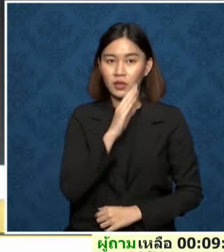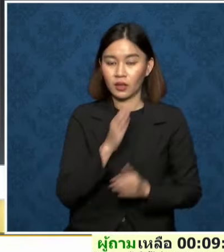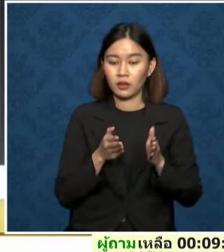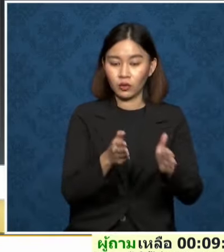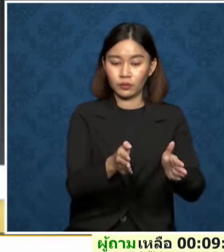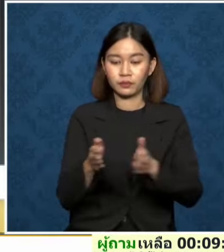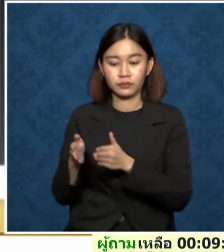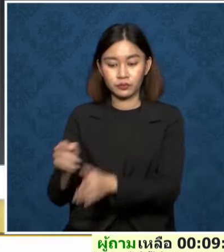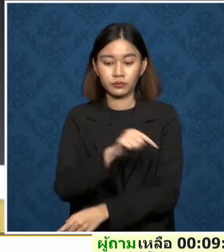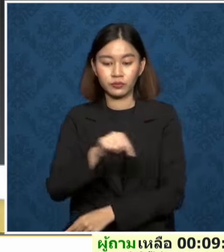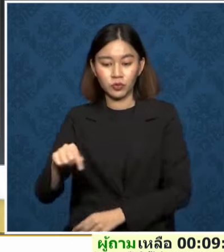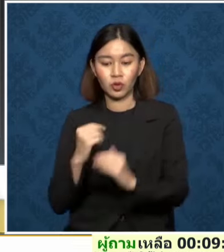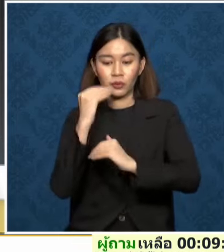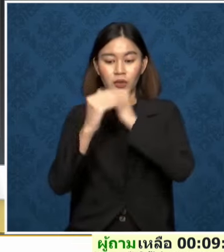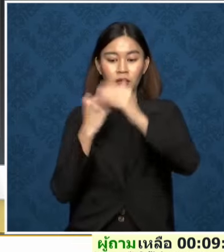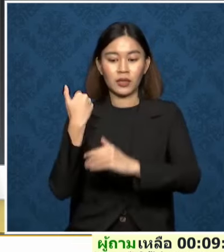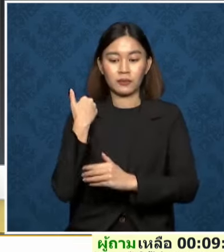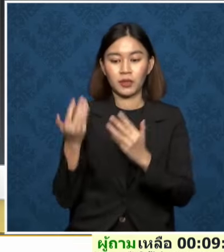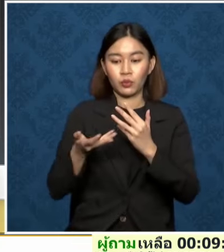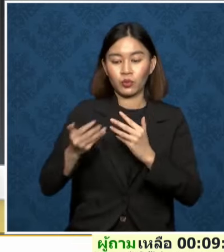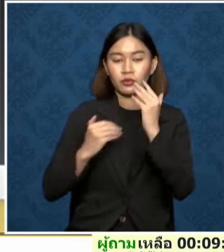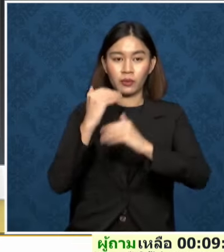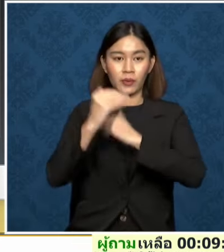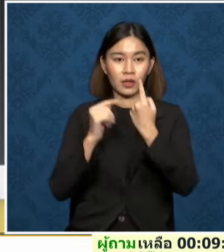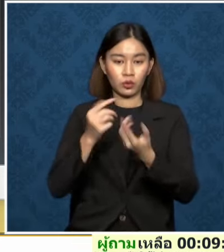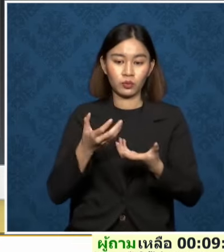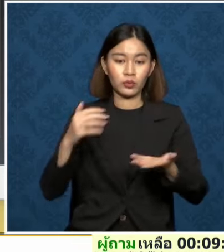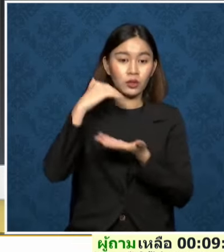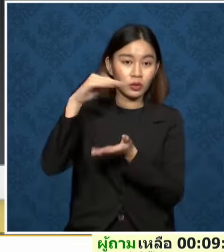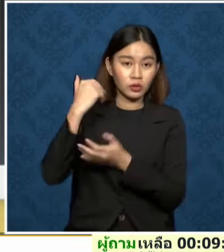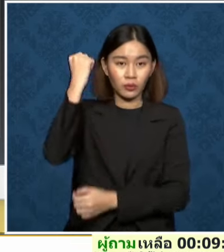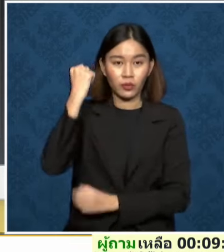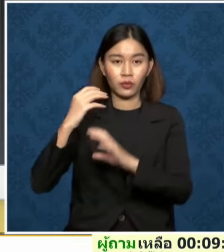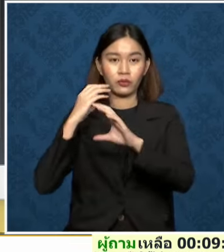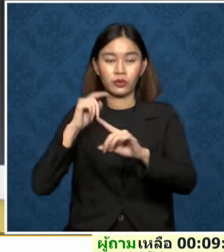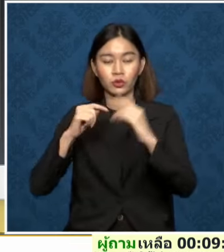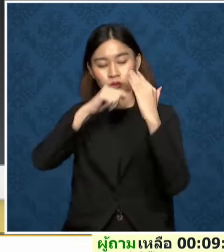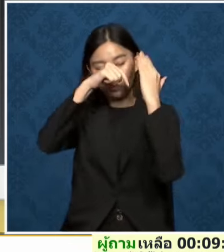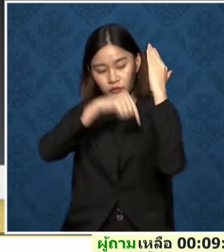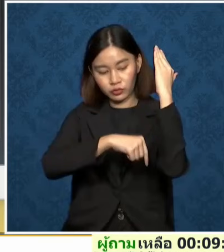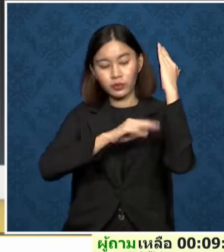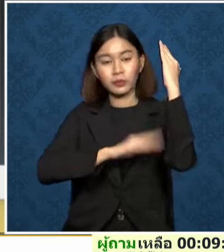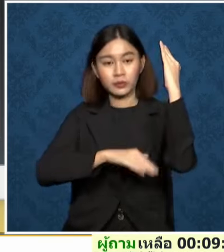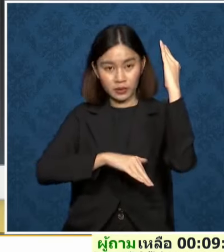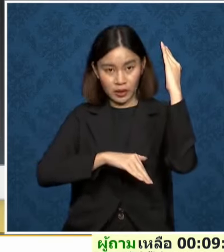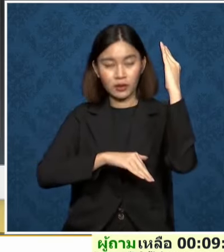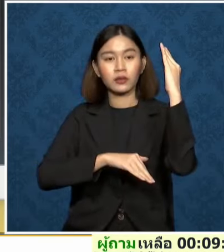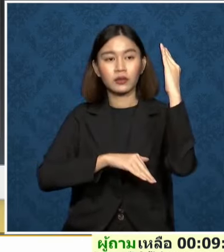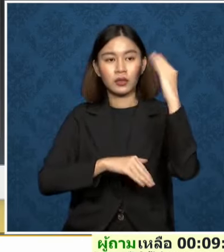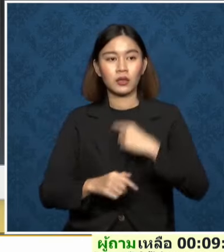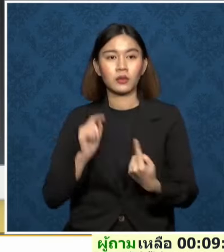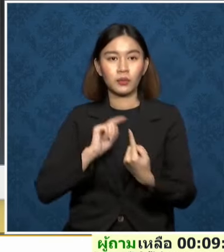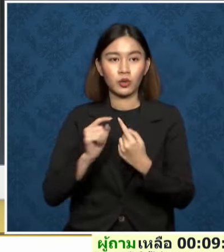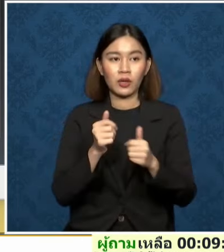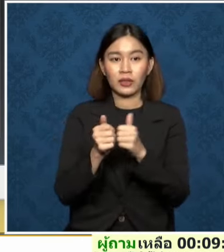2 สายนี้เราไดรบการพัฒนาและก็ยกระดับการขนส่งนะคะไปสพ้ที่ภากใต้เพิ่มระดับข